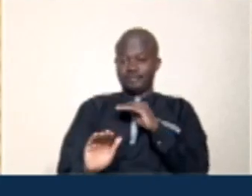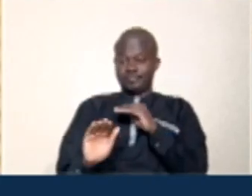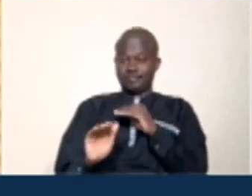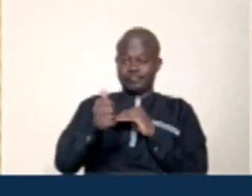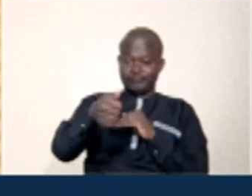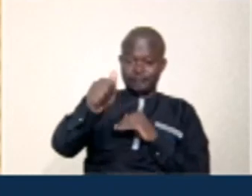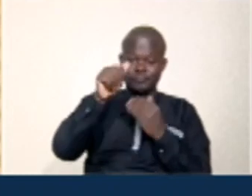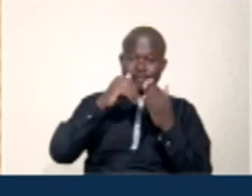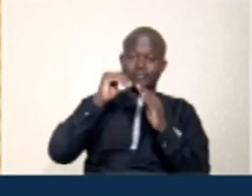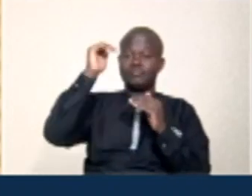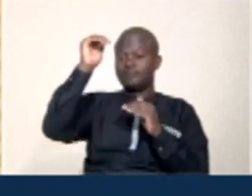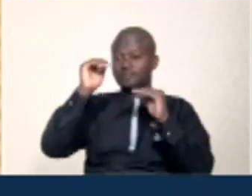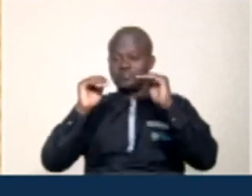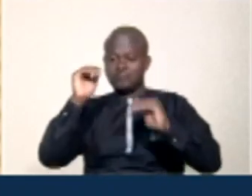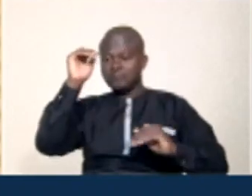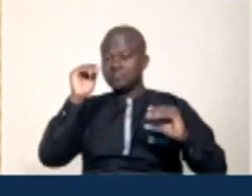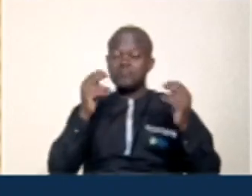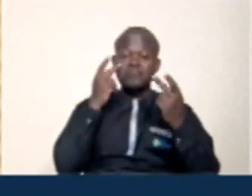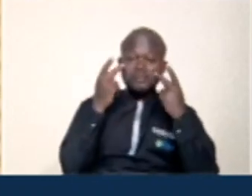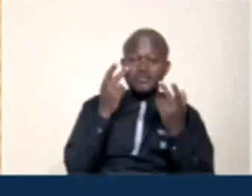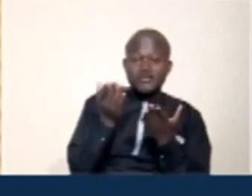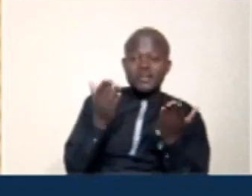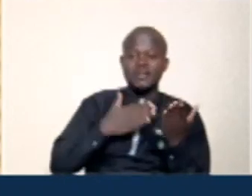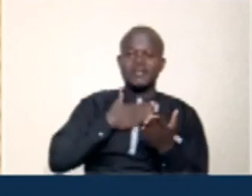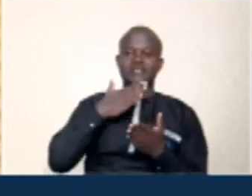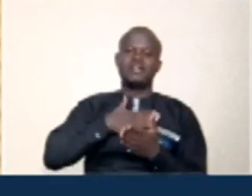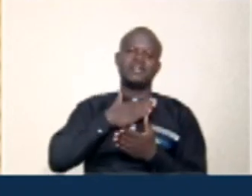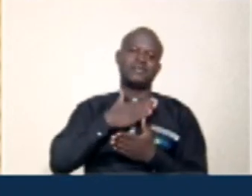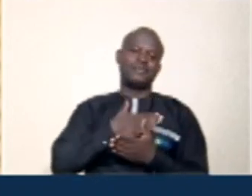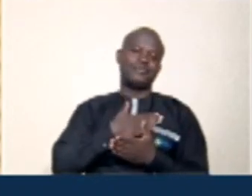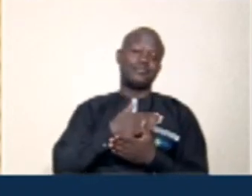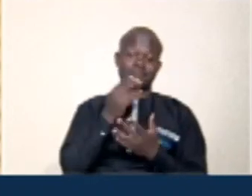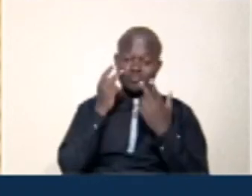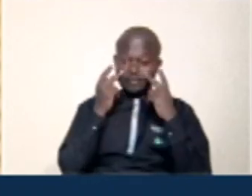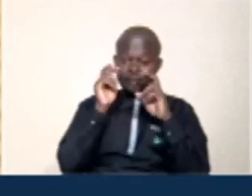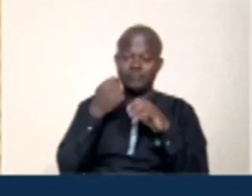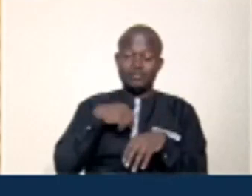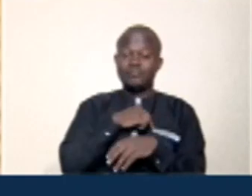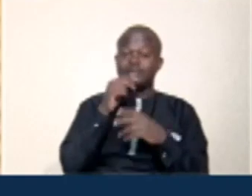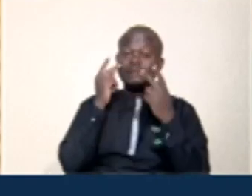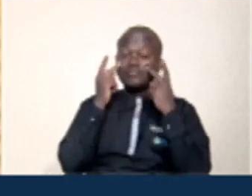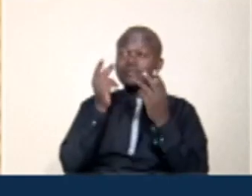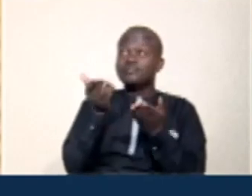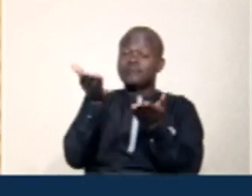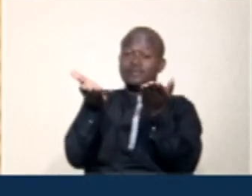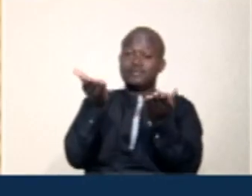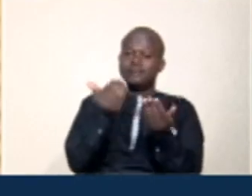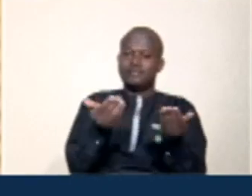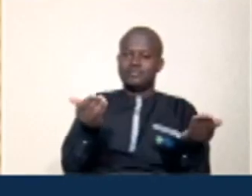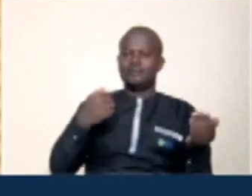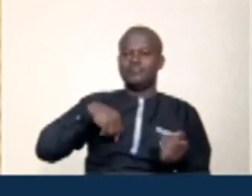yabo gikuru kirumuna gutyo, nkabona ndishimye, nkabona kuko ndacyabona ikigero cy'abana